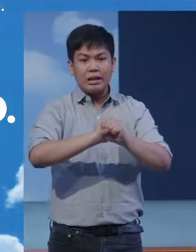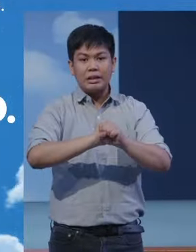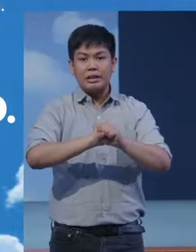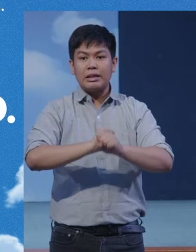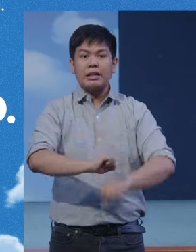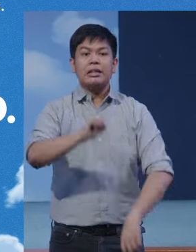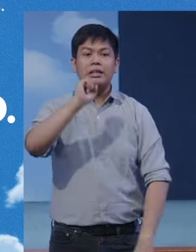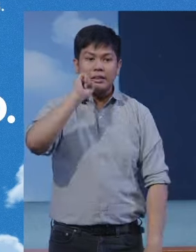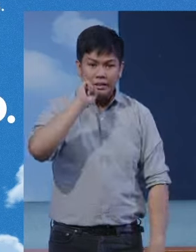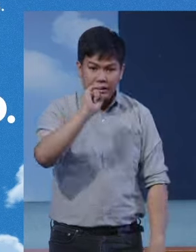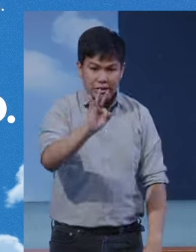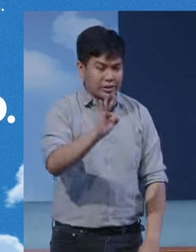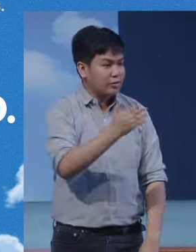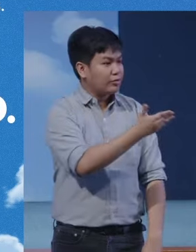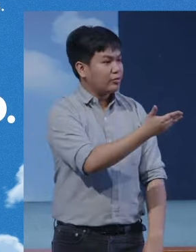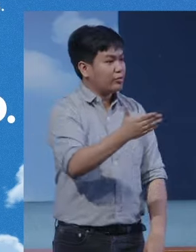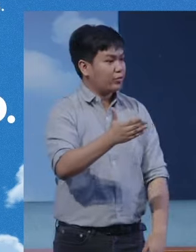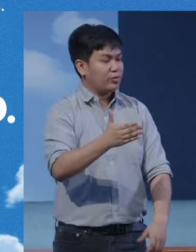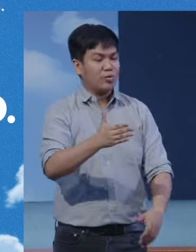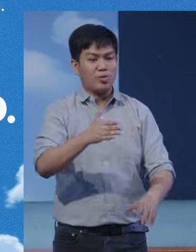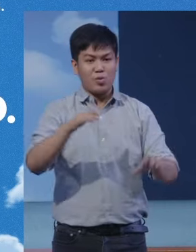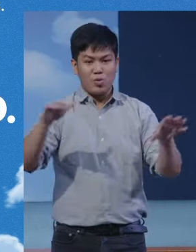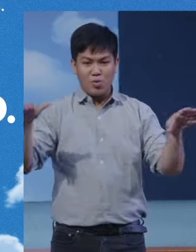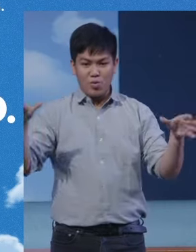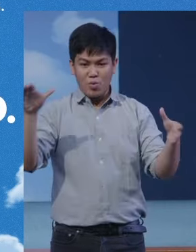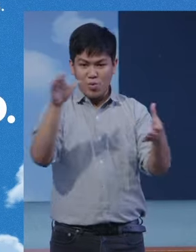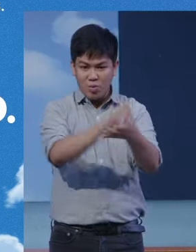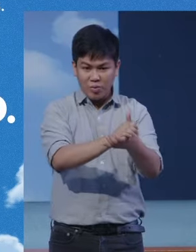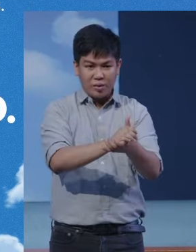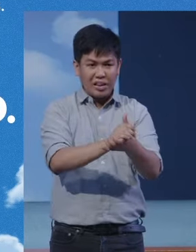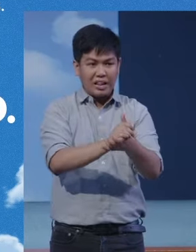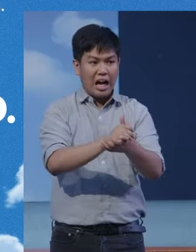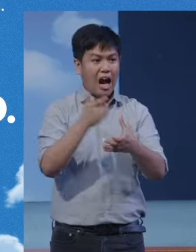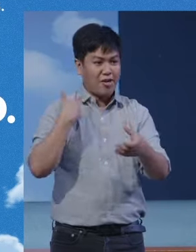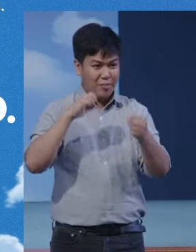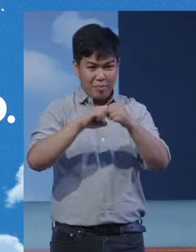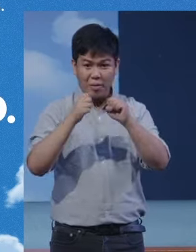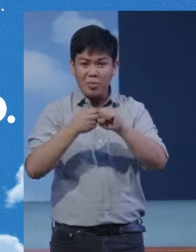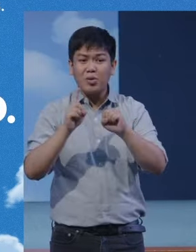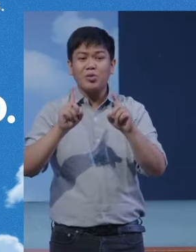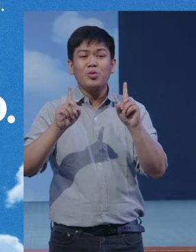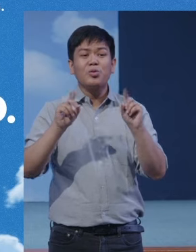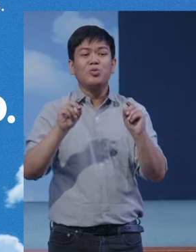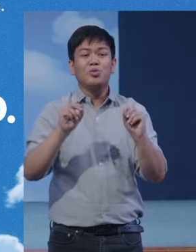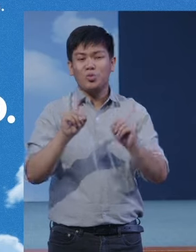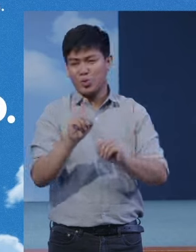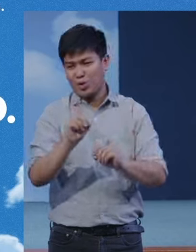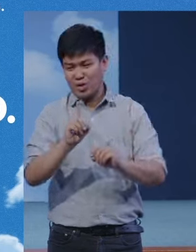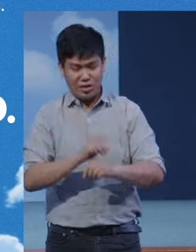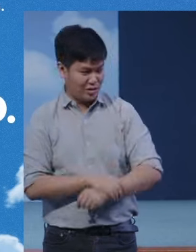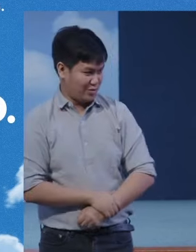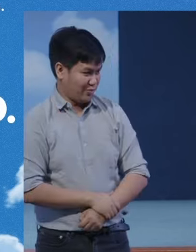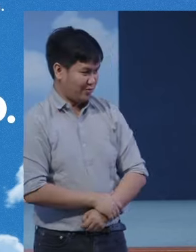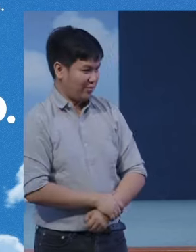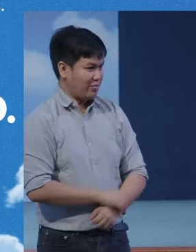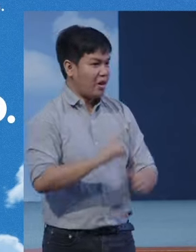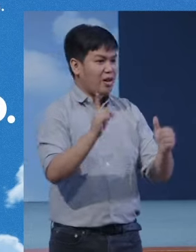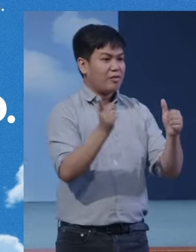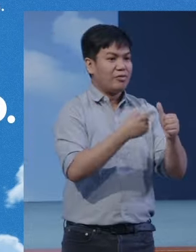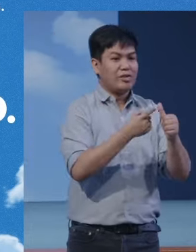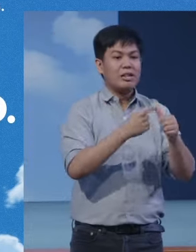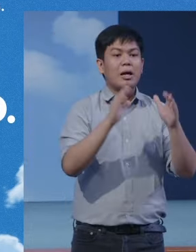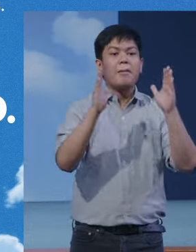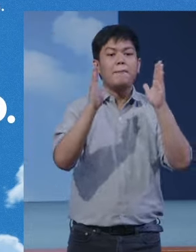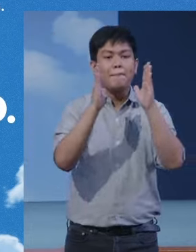inyong pag-aasawa ay hindi ideal Ano ba ang dapat gawin una sa lahat pray for